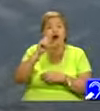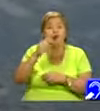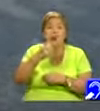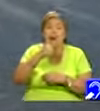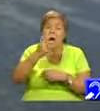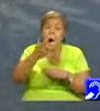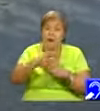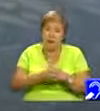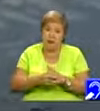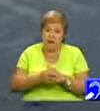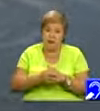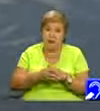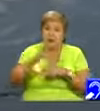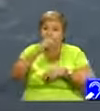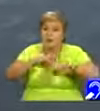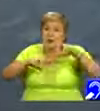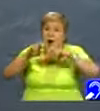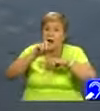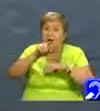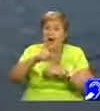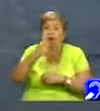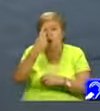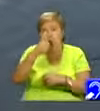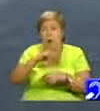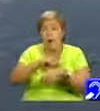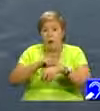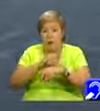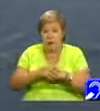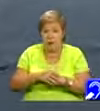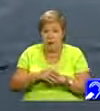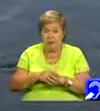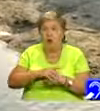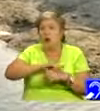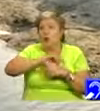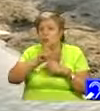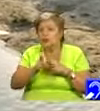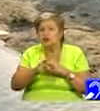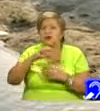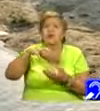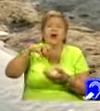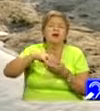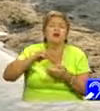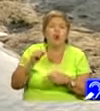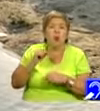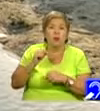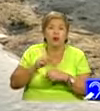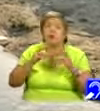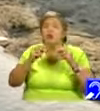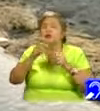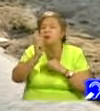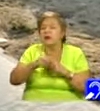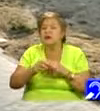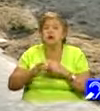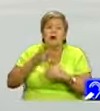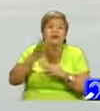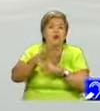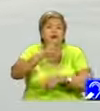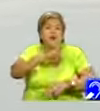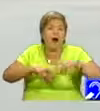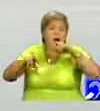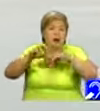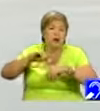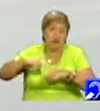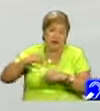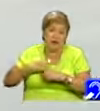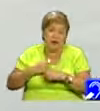De mult timp căutați? Aproximativ o oră. A fost alertă în comuna Drăguțești. Zeci de persoane s-au unit să caute adolescentul dispărut, sperând